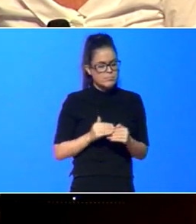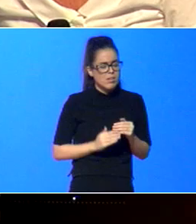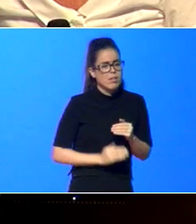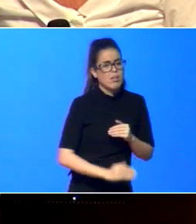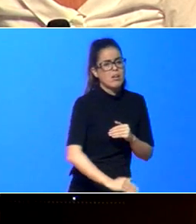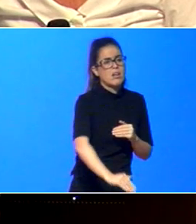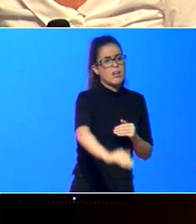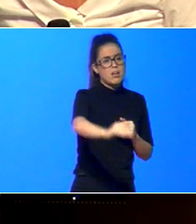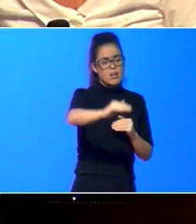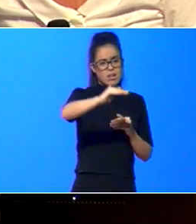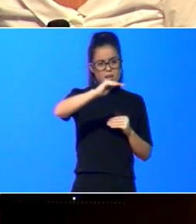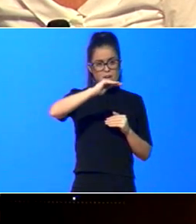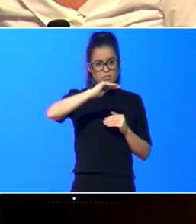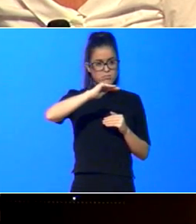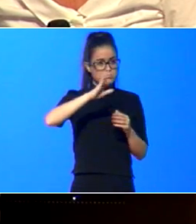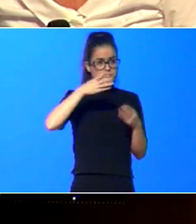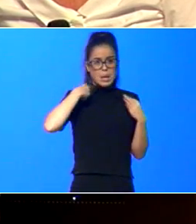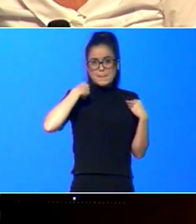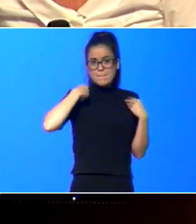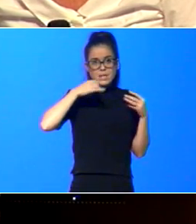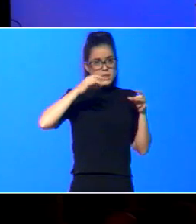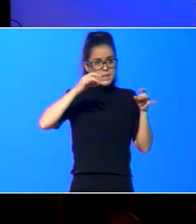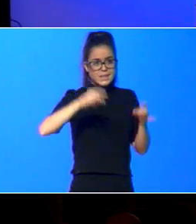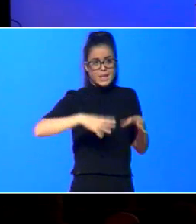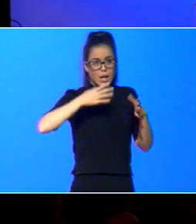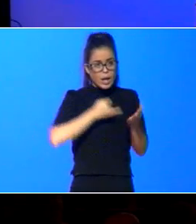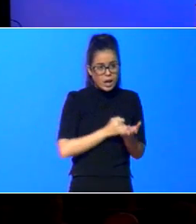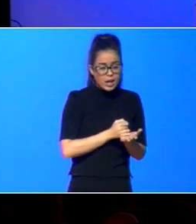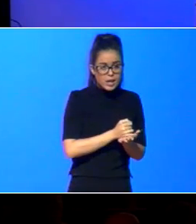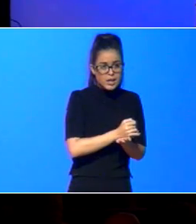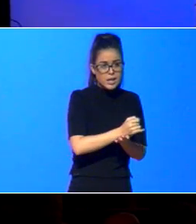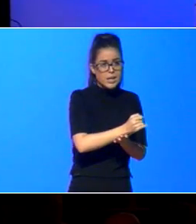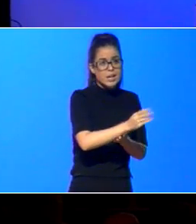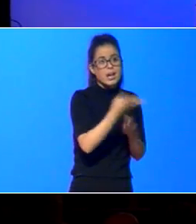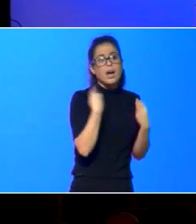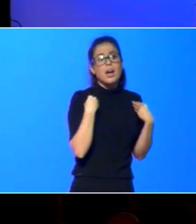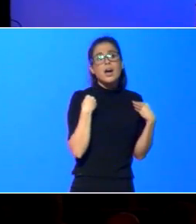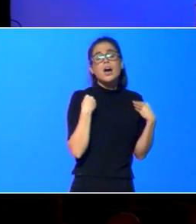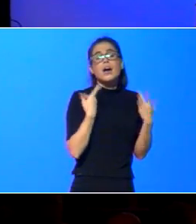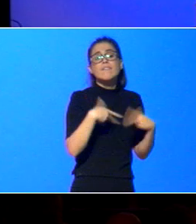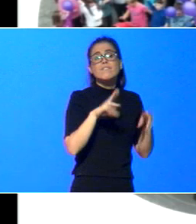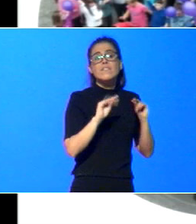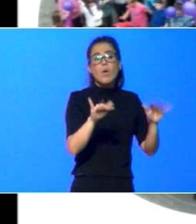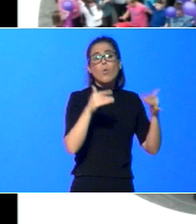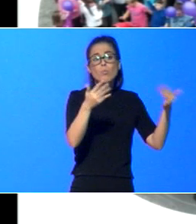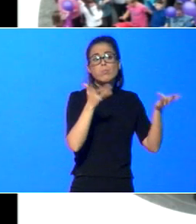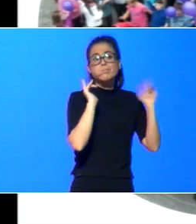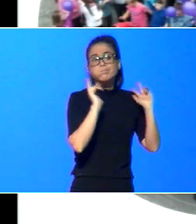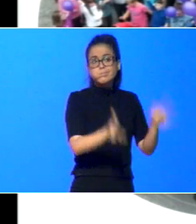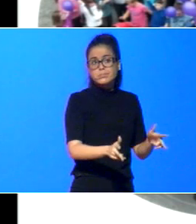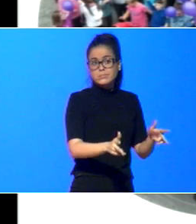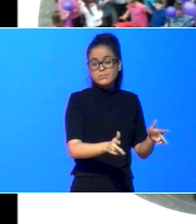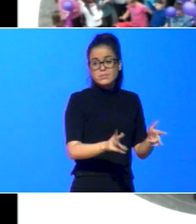azten zariena eta bizize modura amaitzen da, ba, erizotzara ailegaten garenean, ba, nik uste dut eskolape bardin. Ez